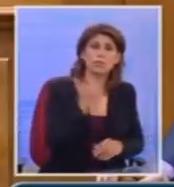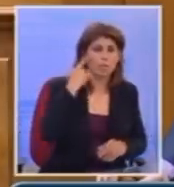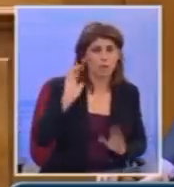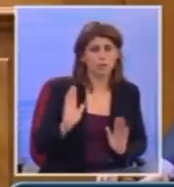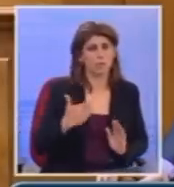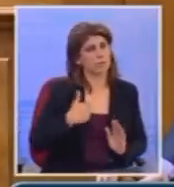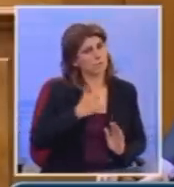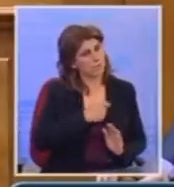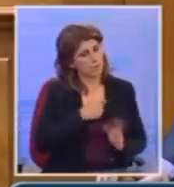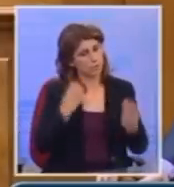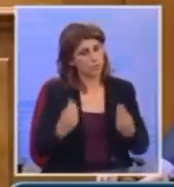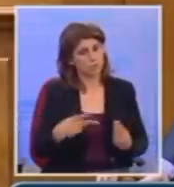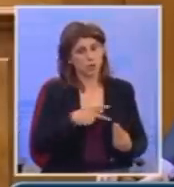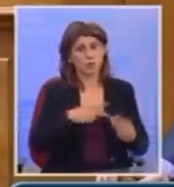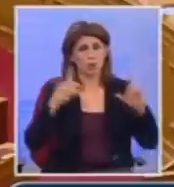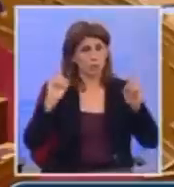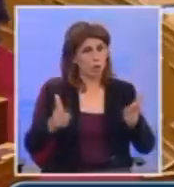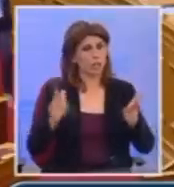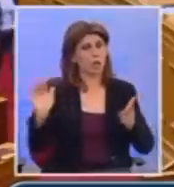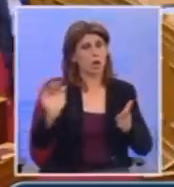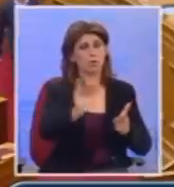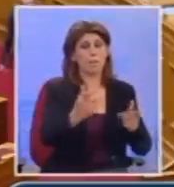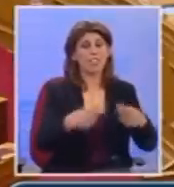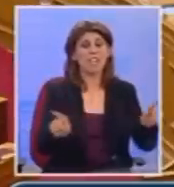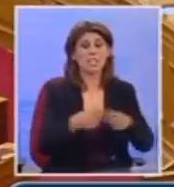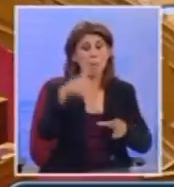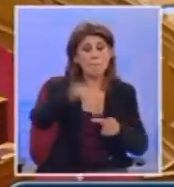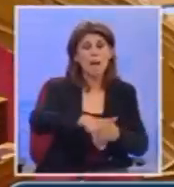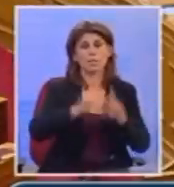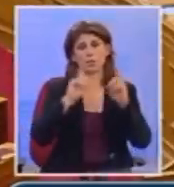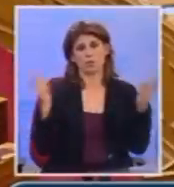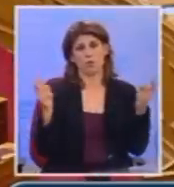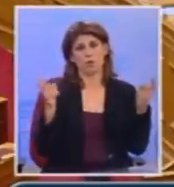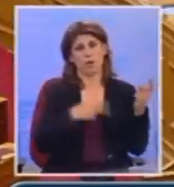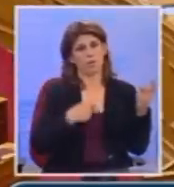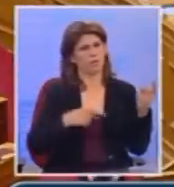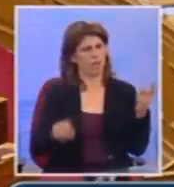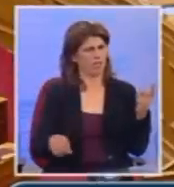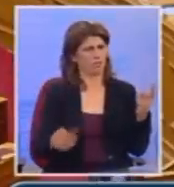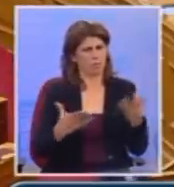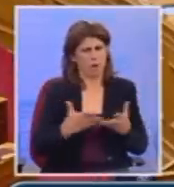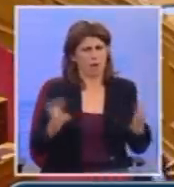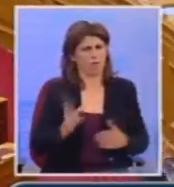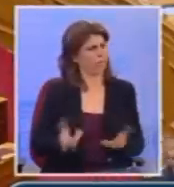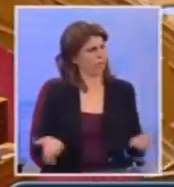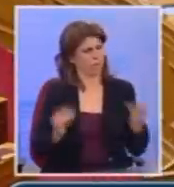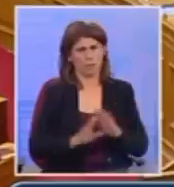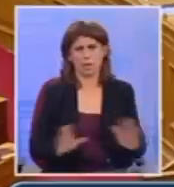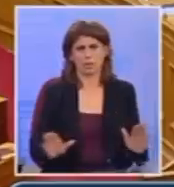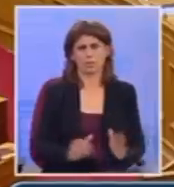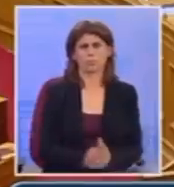Εμείς θεωρούμε ότι είναι πιο δημοκρατικό. Και δεν βλέπω σε αυτό κάποιον τρομακτικό κίνδυνο.